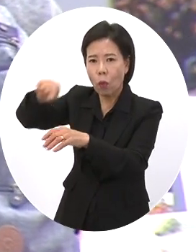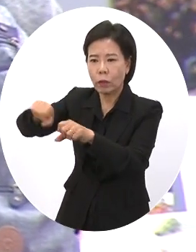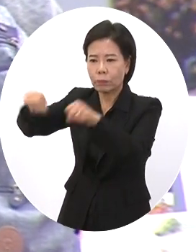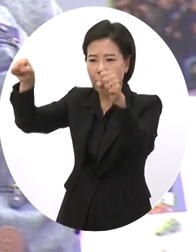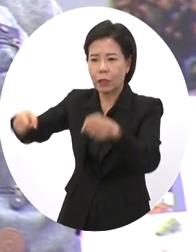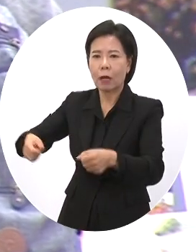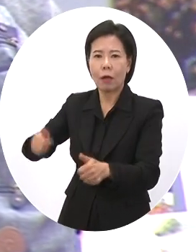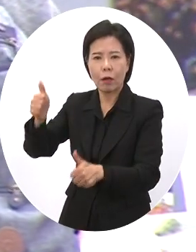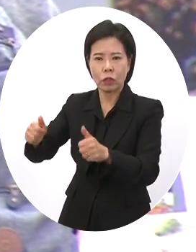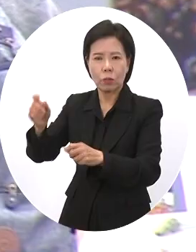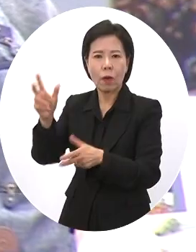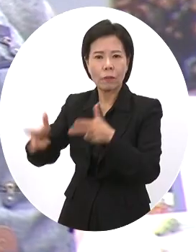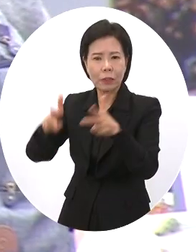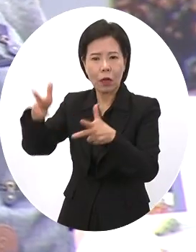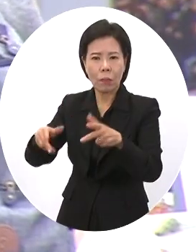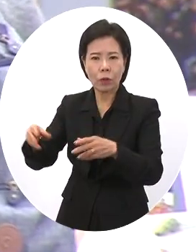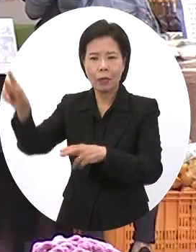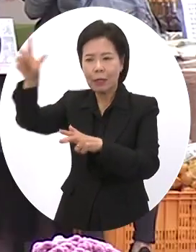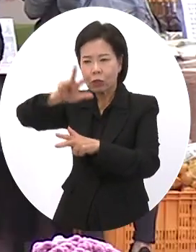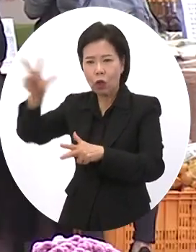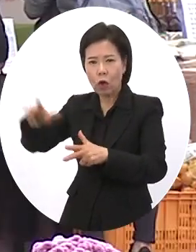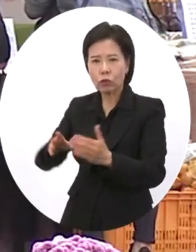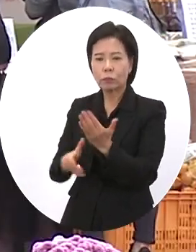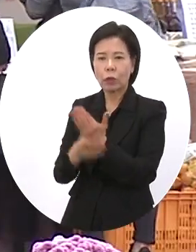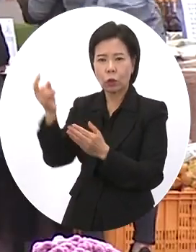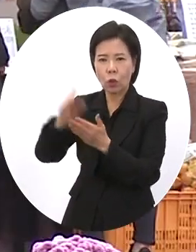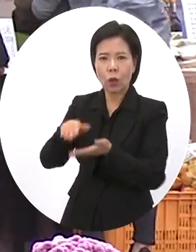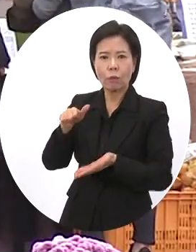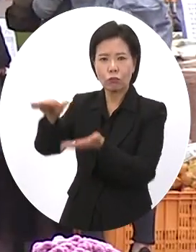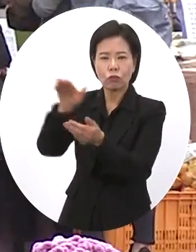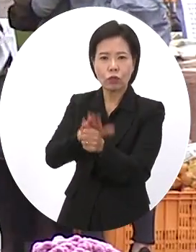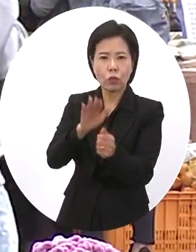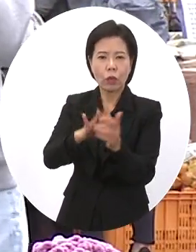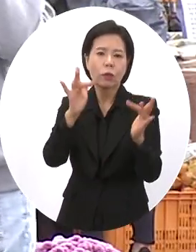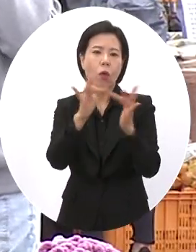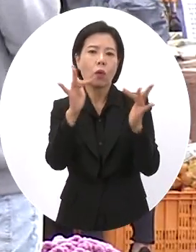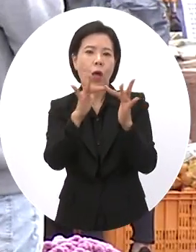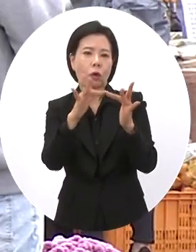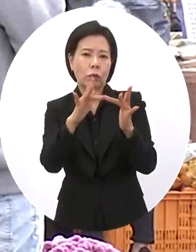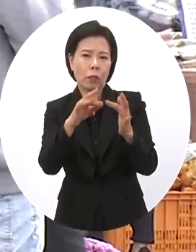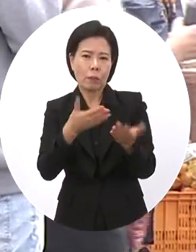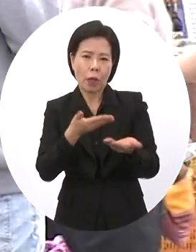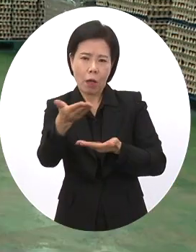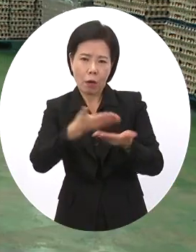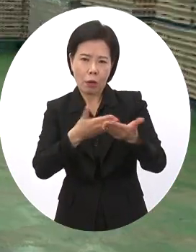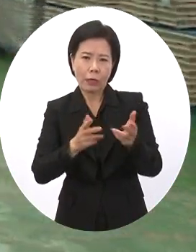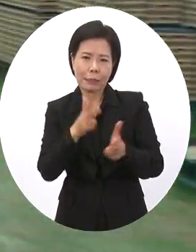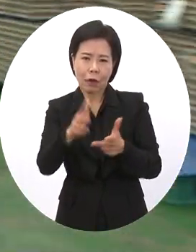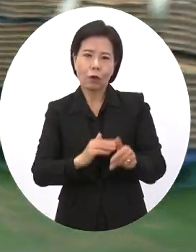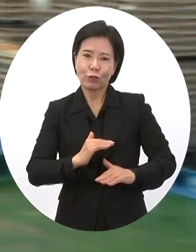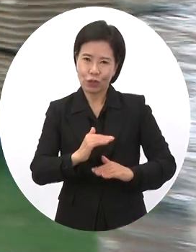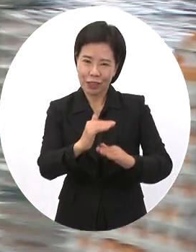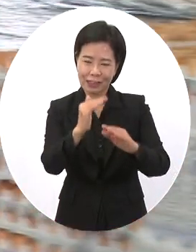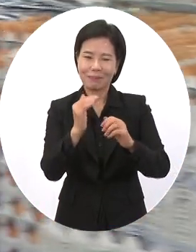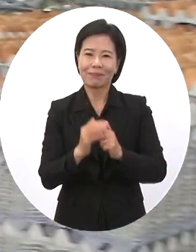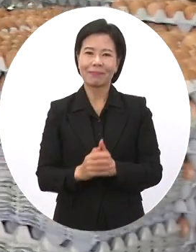체계 구축 시범 사업과 내륙 거점 통합물류 지원, 온라인 산지 전자거래 등의 사업을